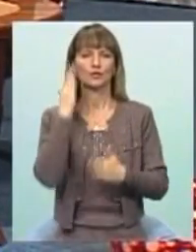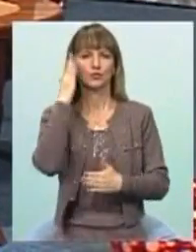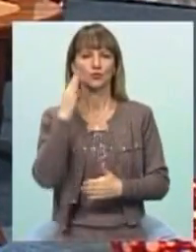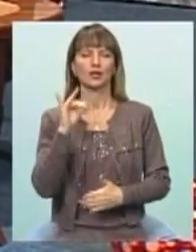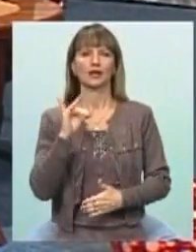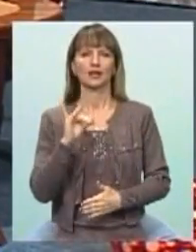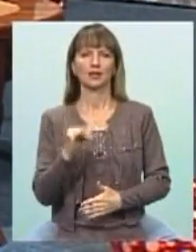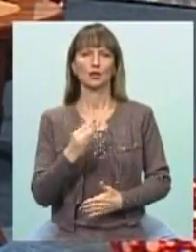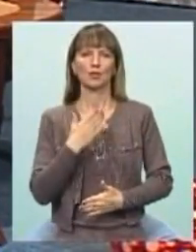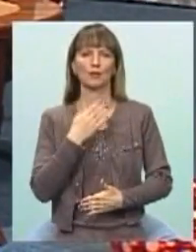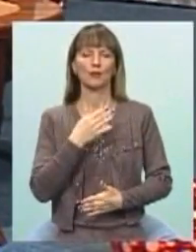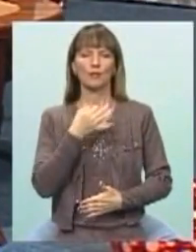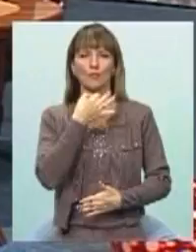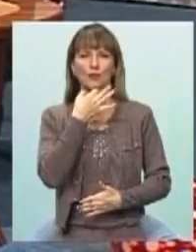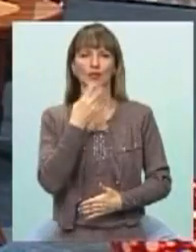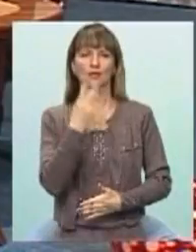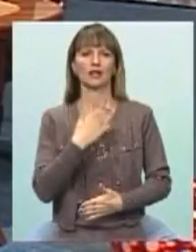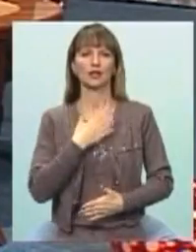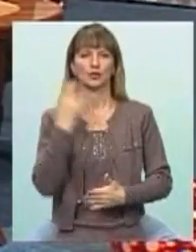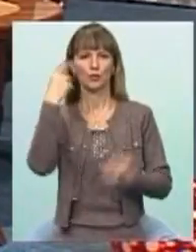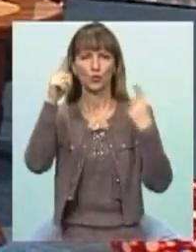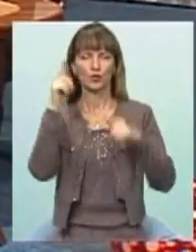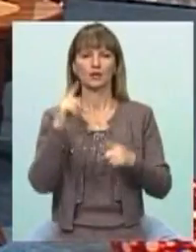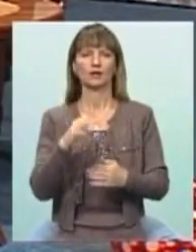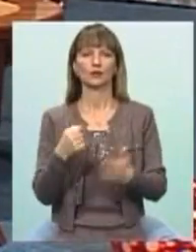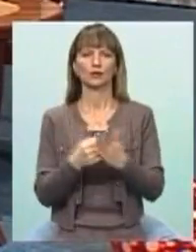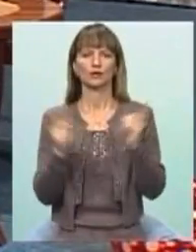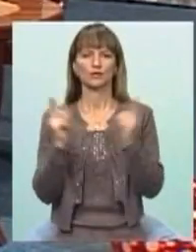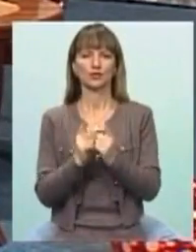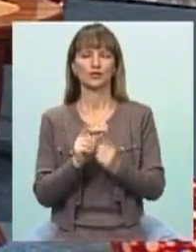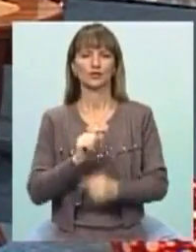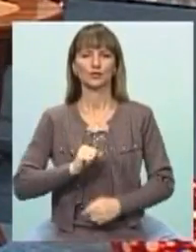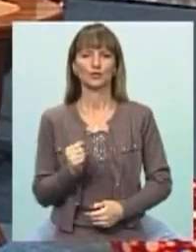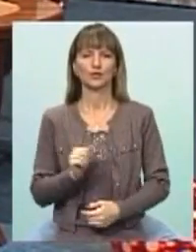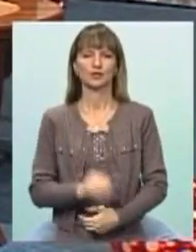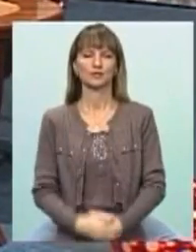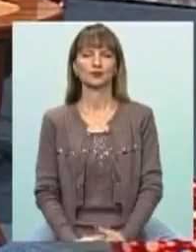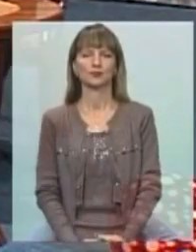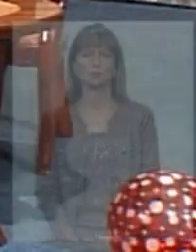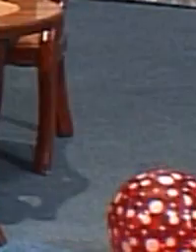і милуватися нашим мультиком. Ну, а ми вам говоримо до зустрічі. До зустрічі, друзі!